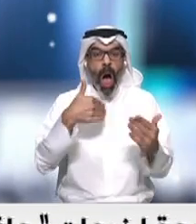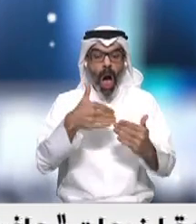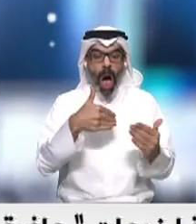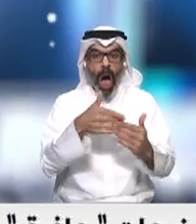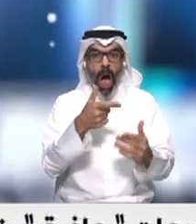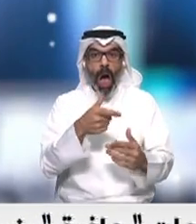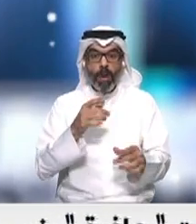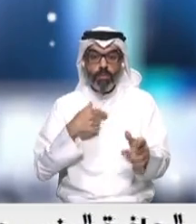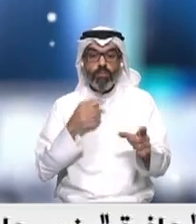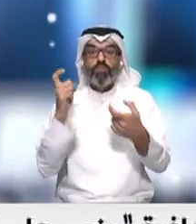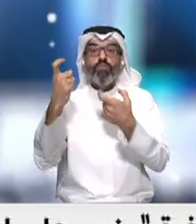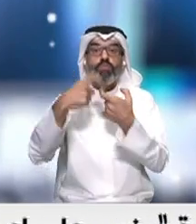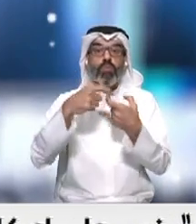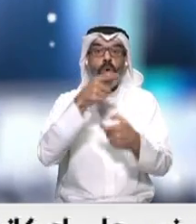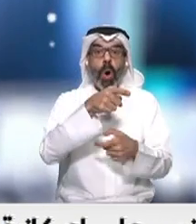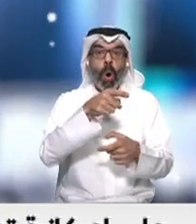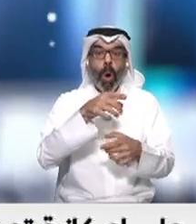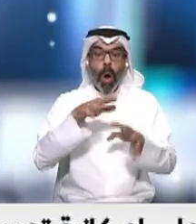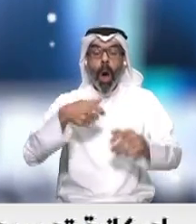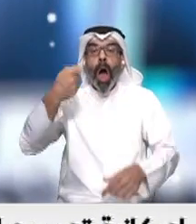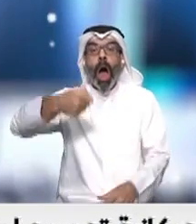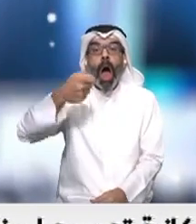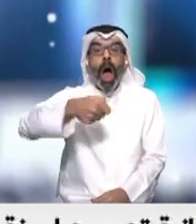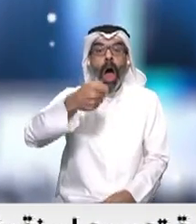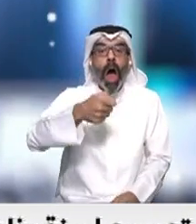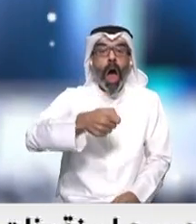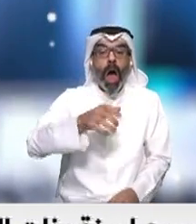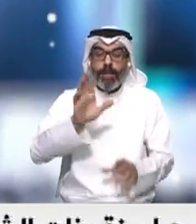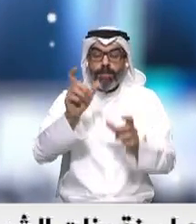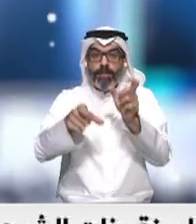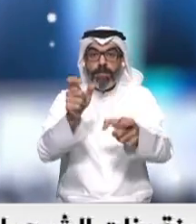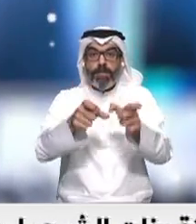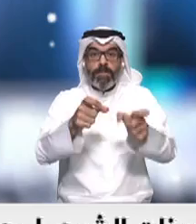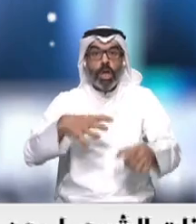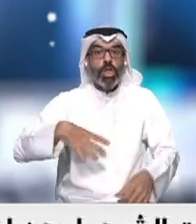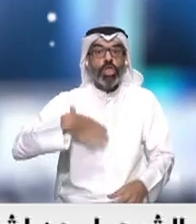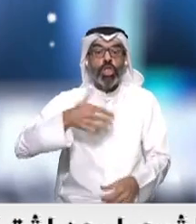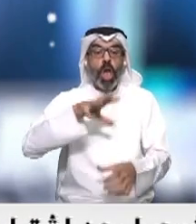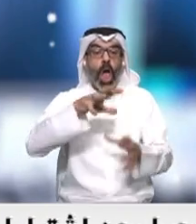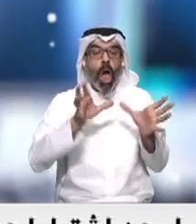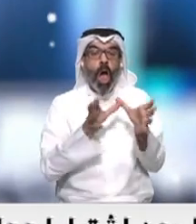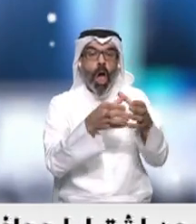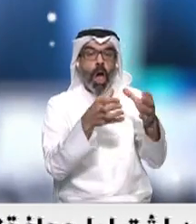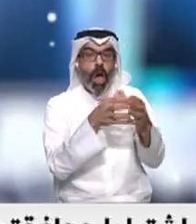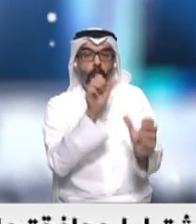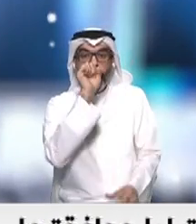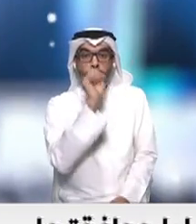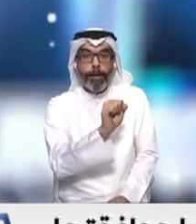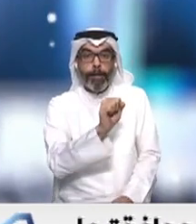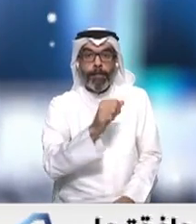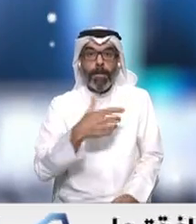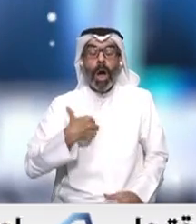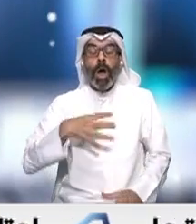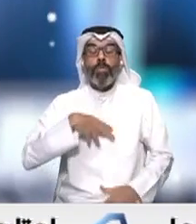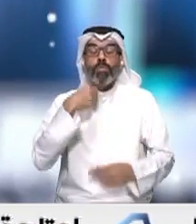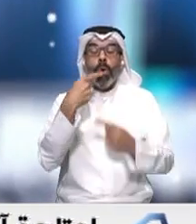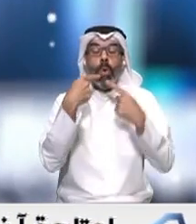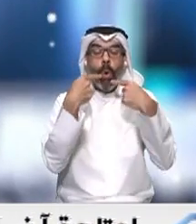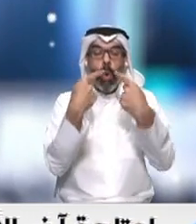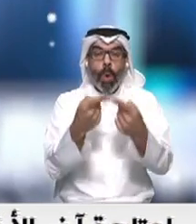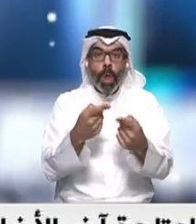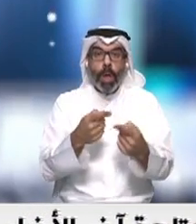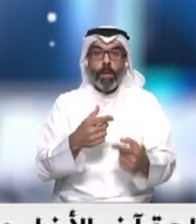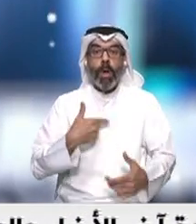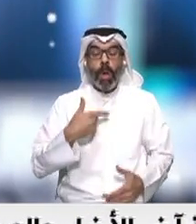اثناء المشاركه في مراسم عزاء احد شيوخ العشائر معبرا سموه حفظه الله عن